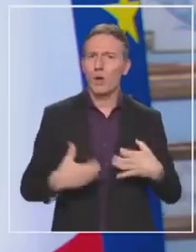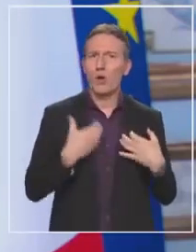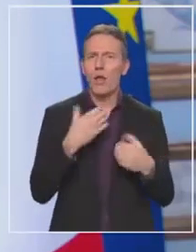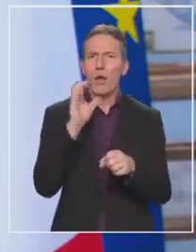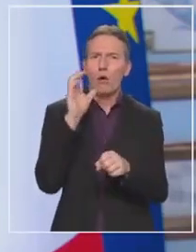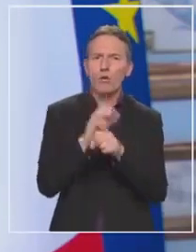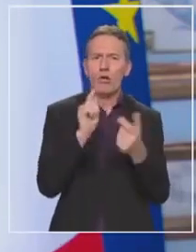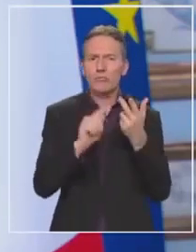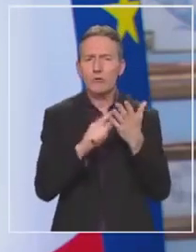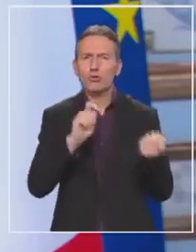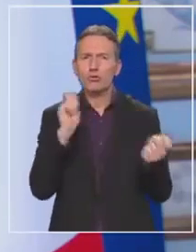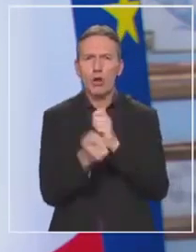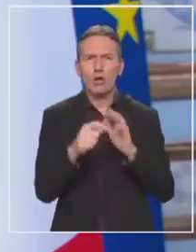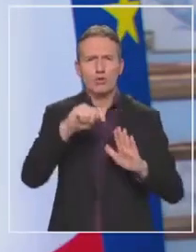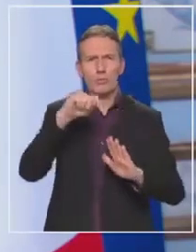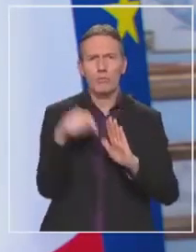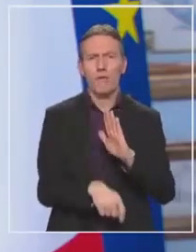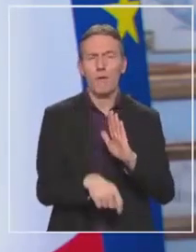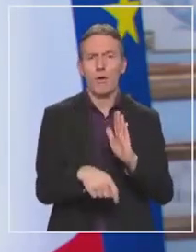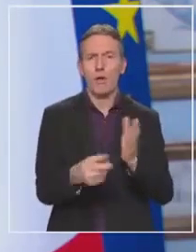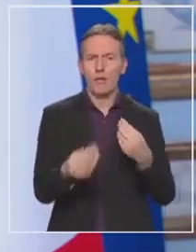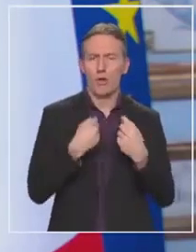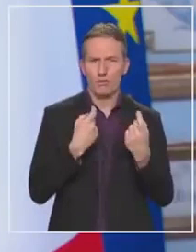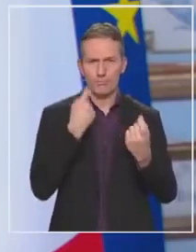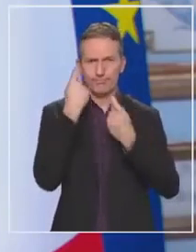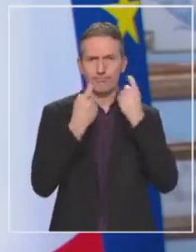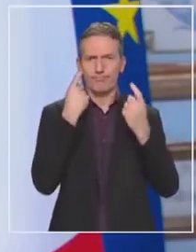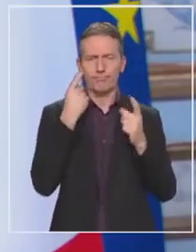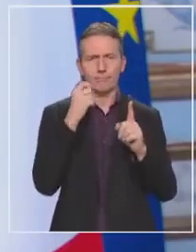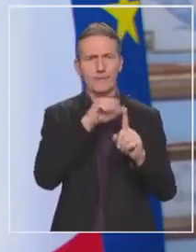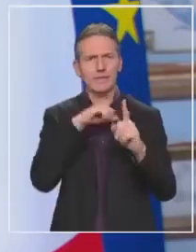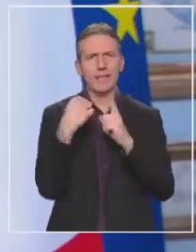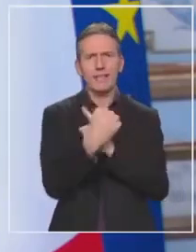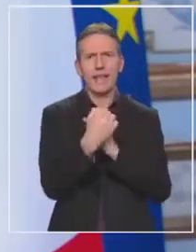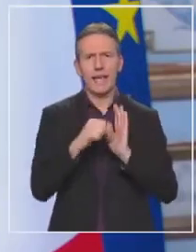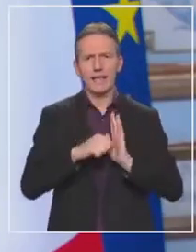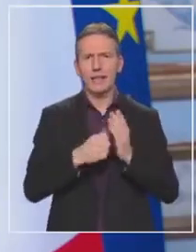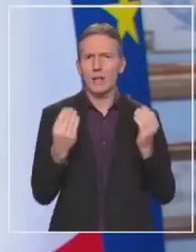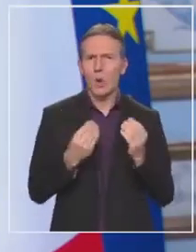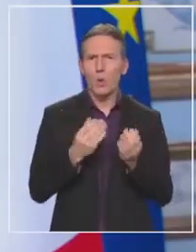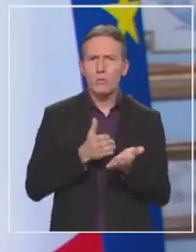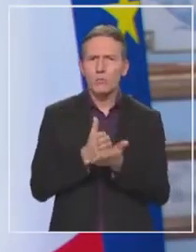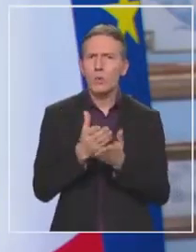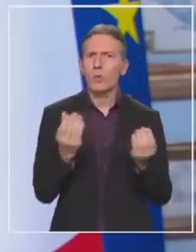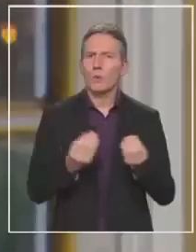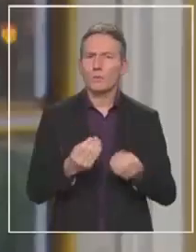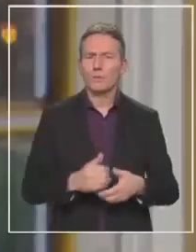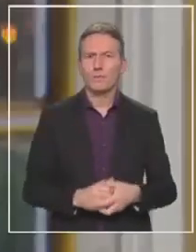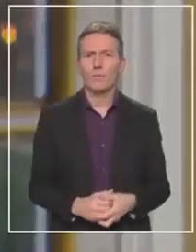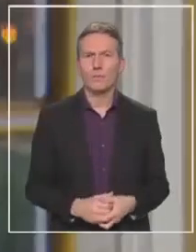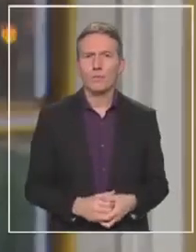des changements profonds qui interroge notre société sur son identité et son sens